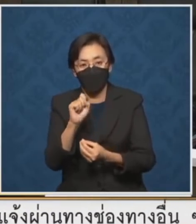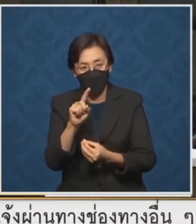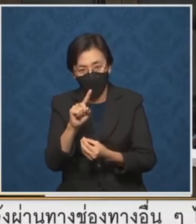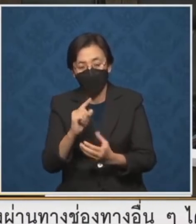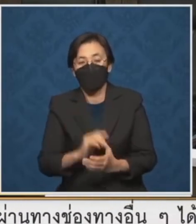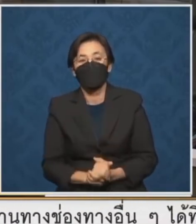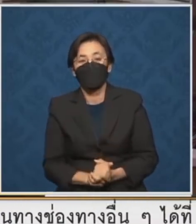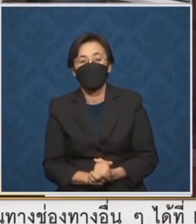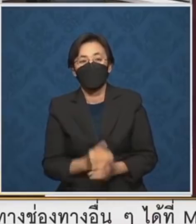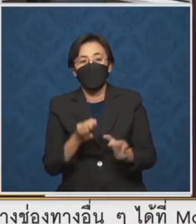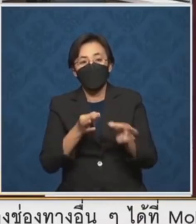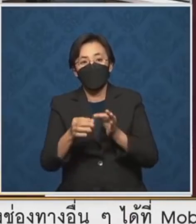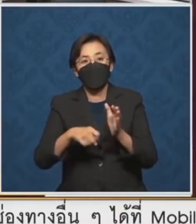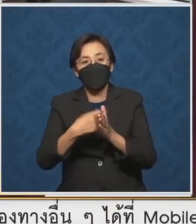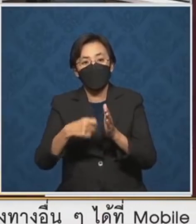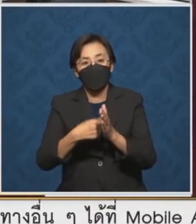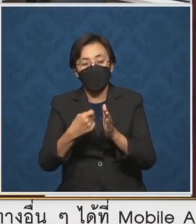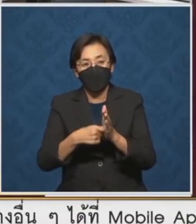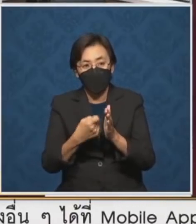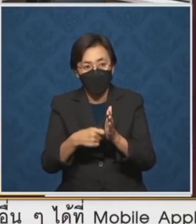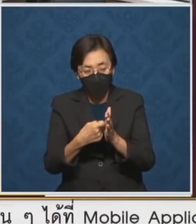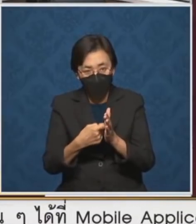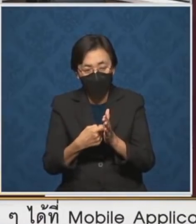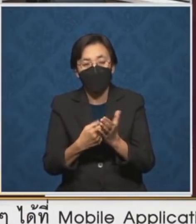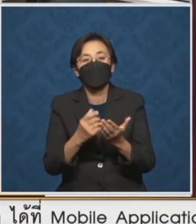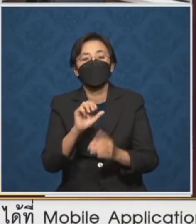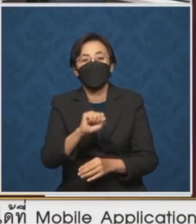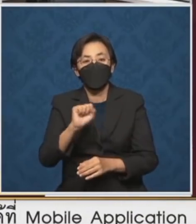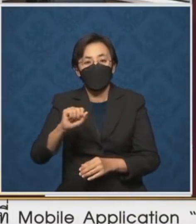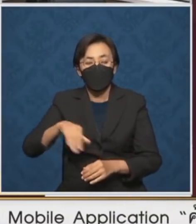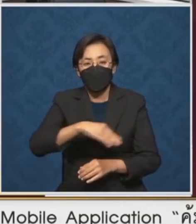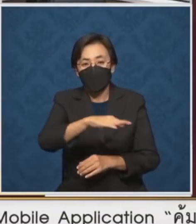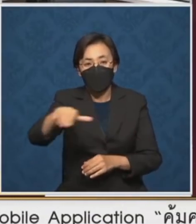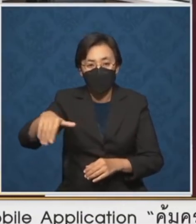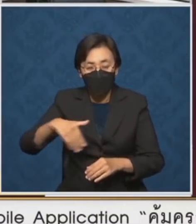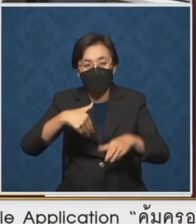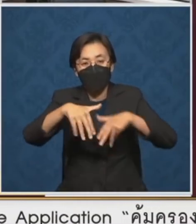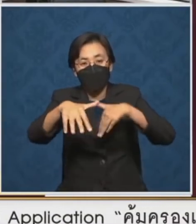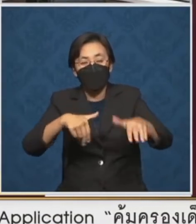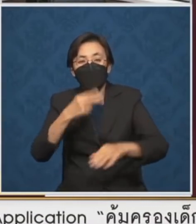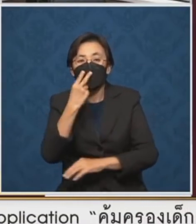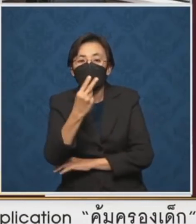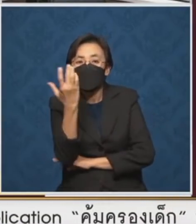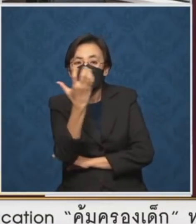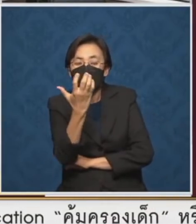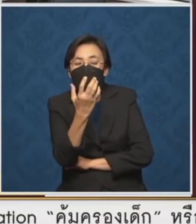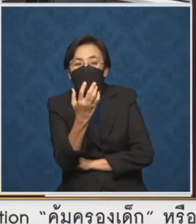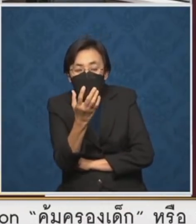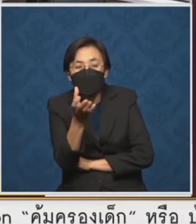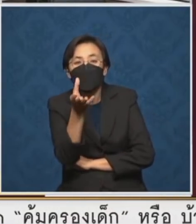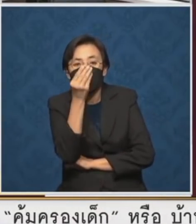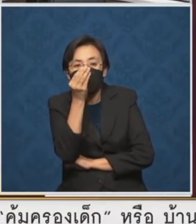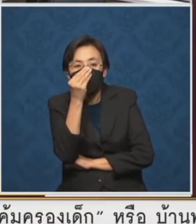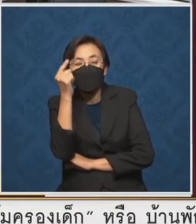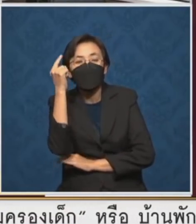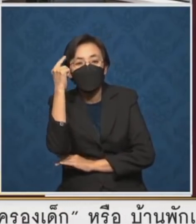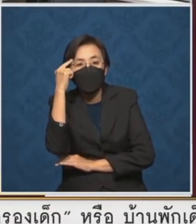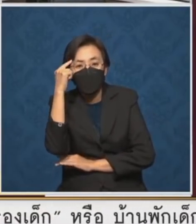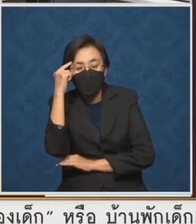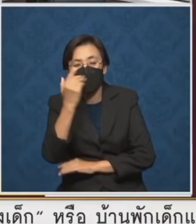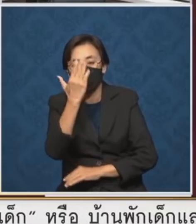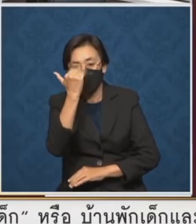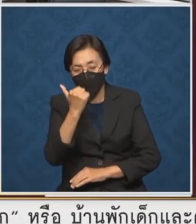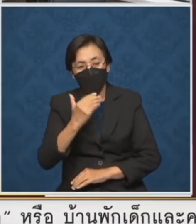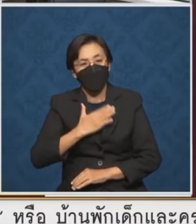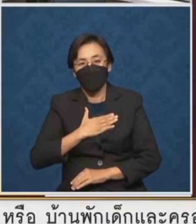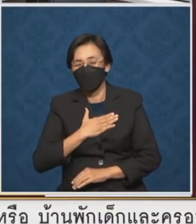ผลให้กับท่านประธานเพื่อนสมาชิกและประชาชนทางบ้านได้รับทราบว่าทำไมเราจึงไม่ควร